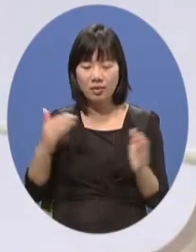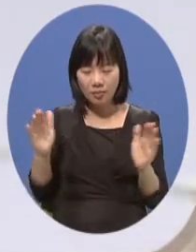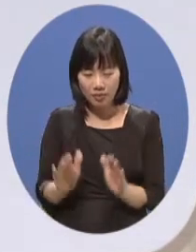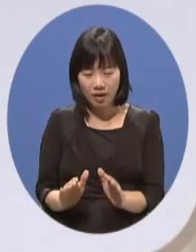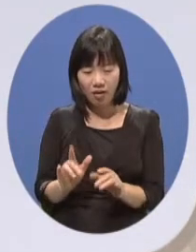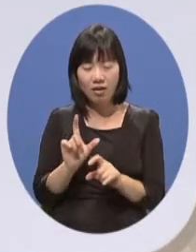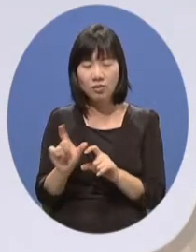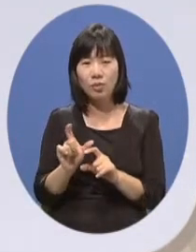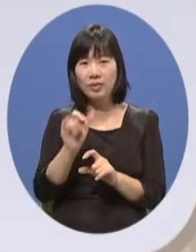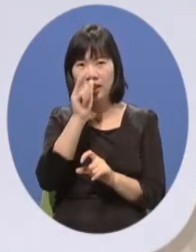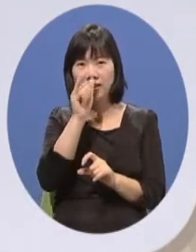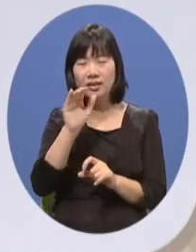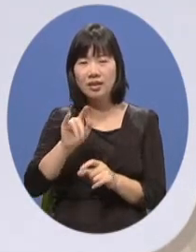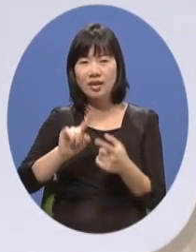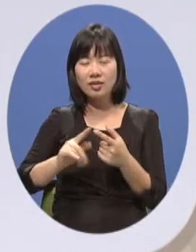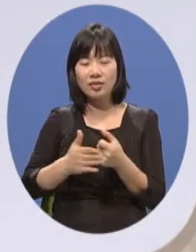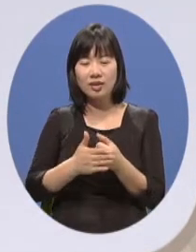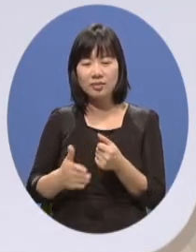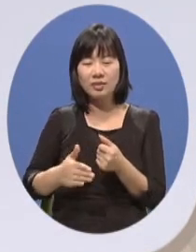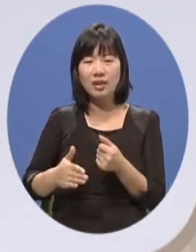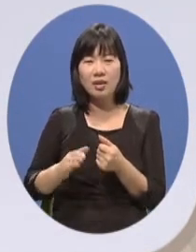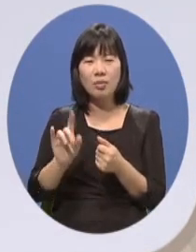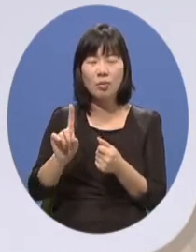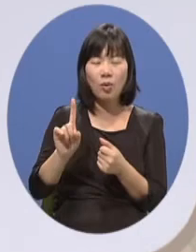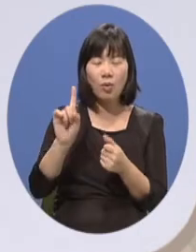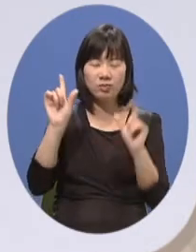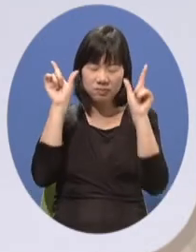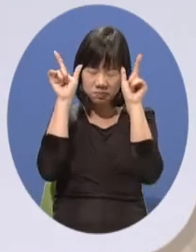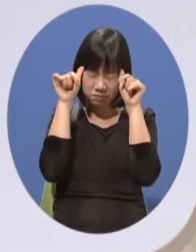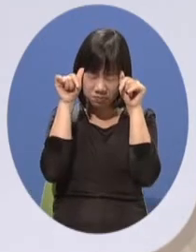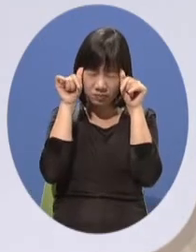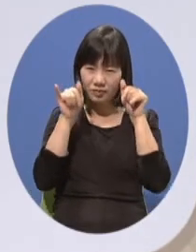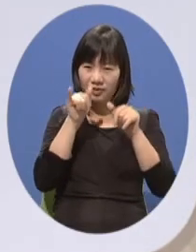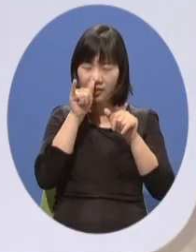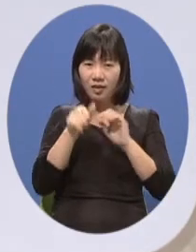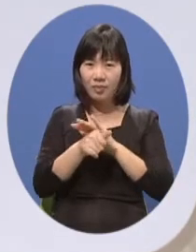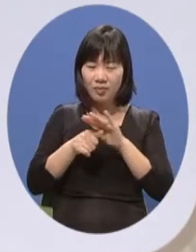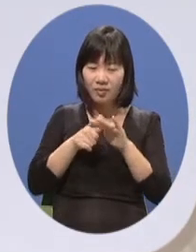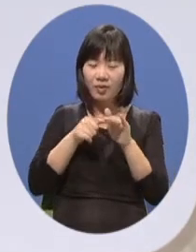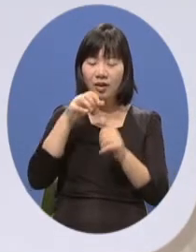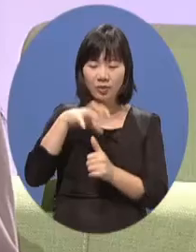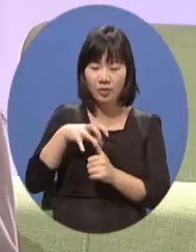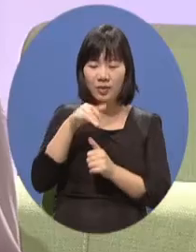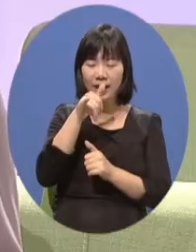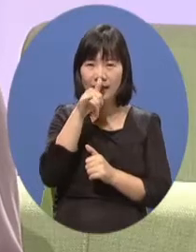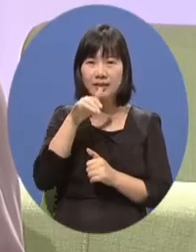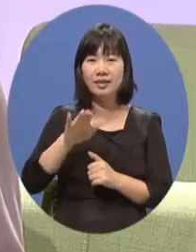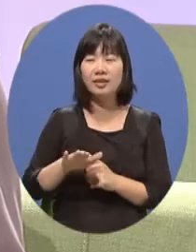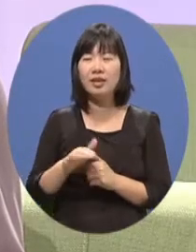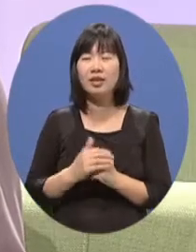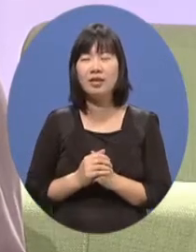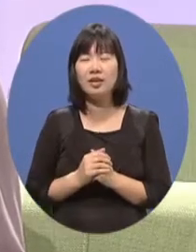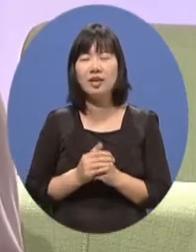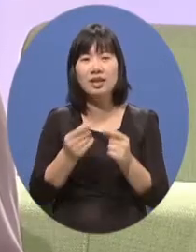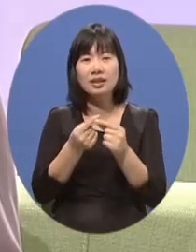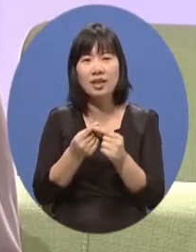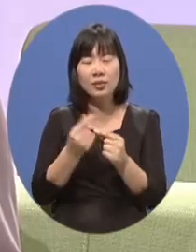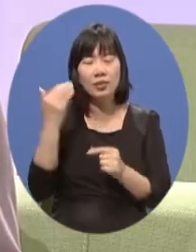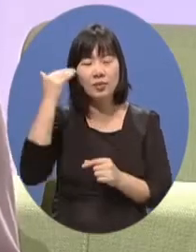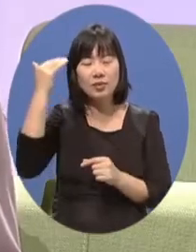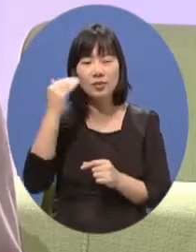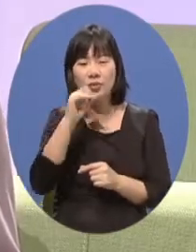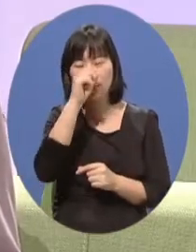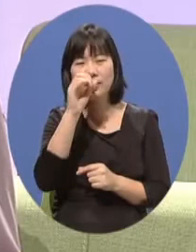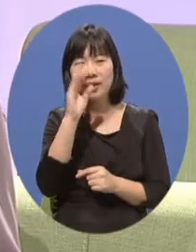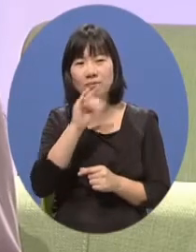고민인데 이제 이것 때문에 실은 자칫하면 기가 죽거나 이제 이렇게 억눌릴 수가 있는데요. 네. 이제 뭐 작고 크고 이게